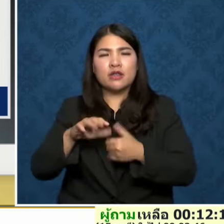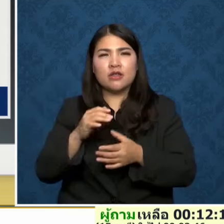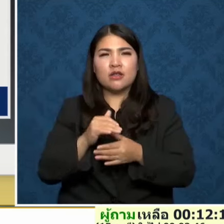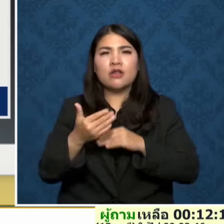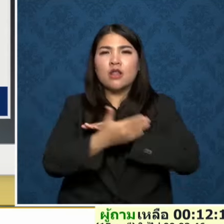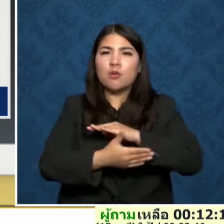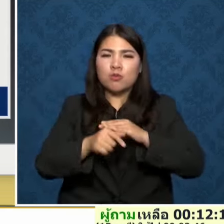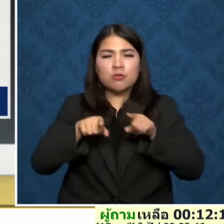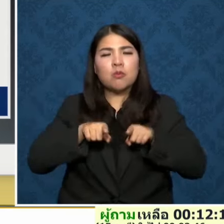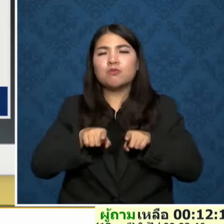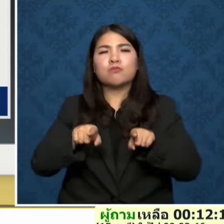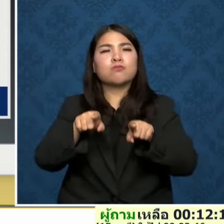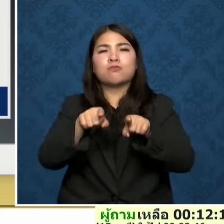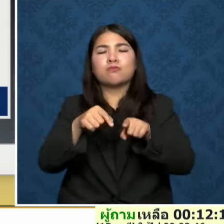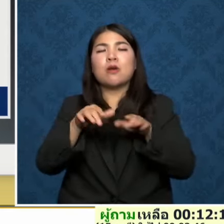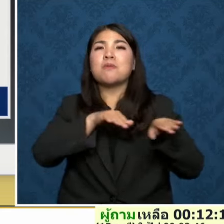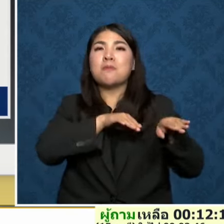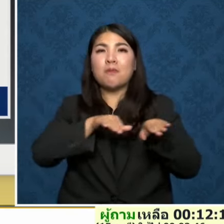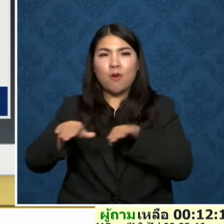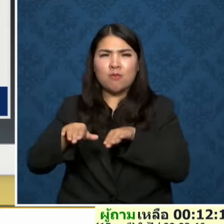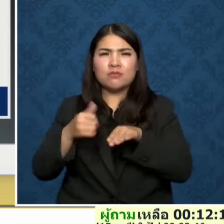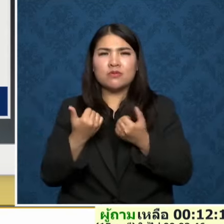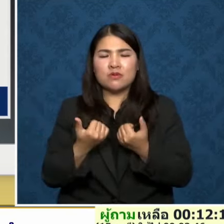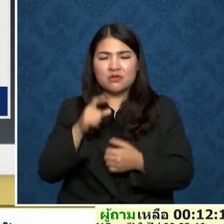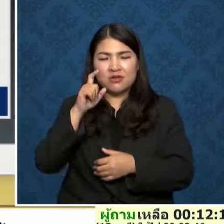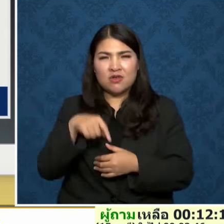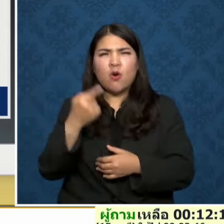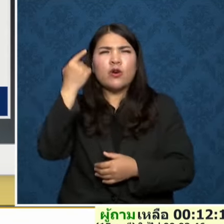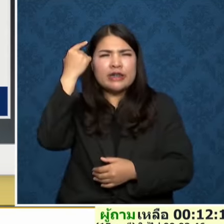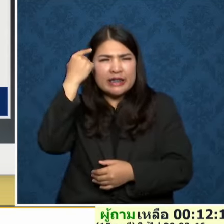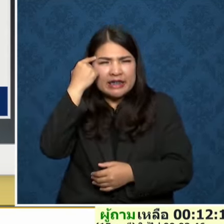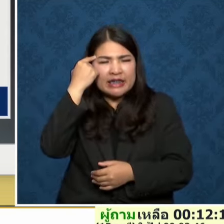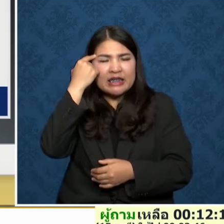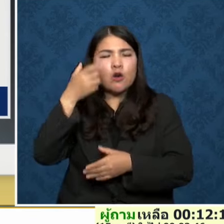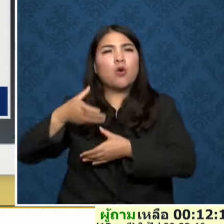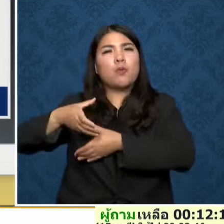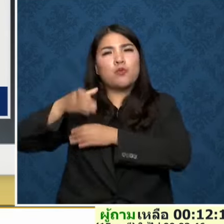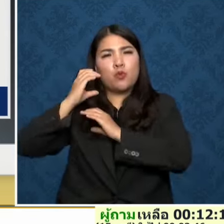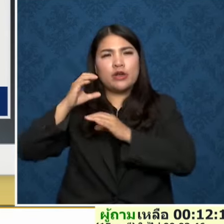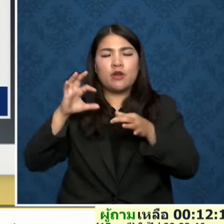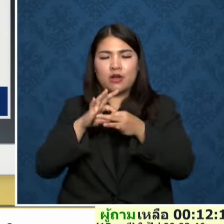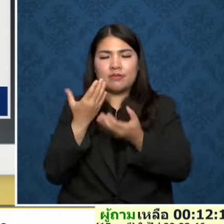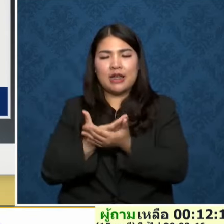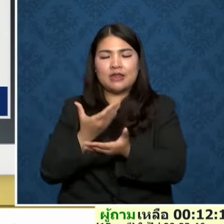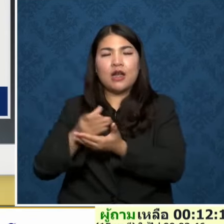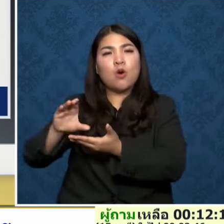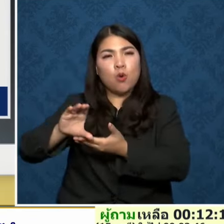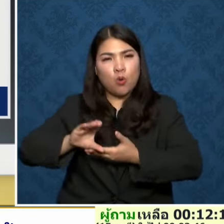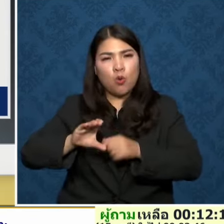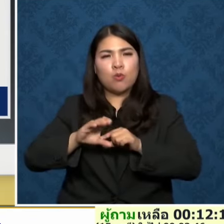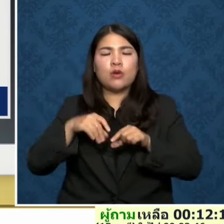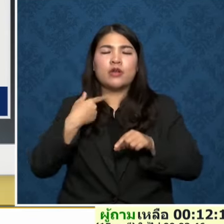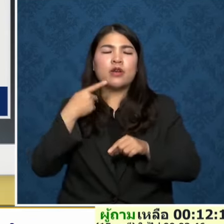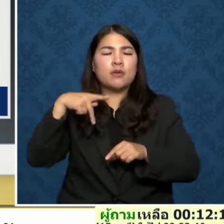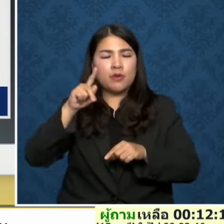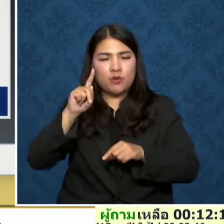來到